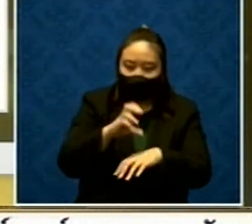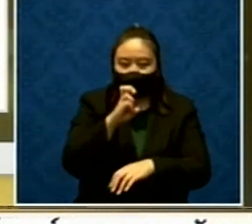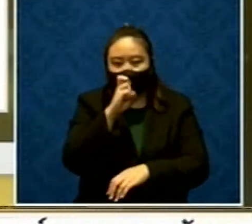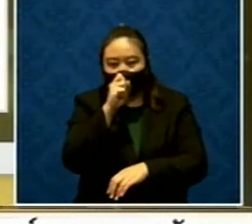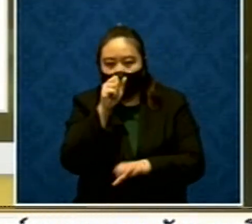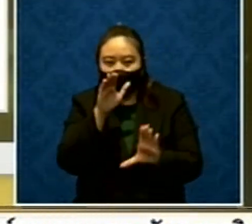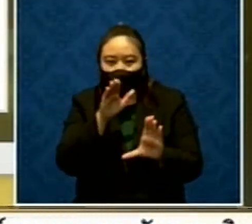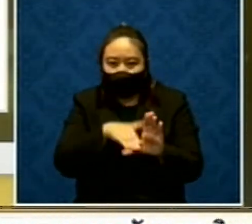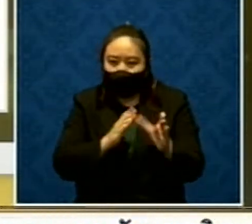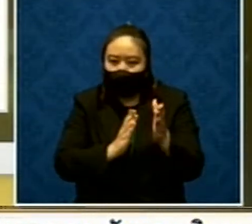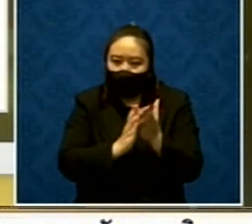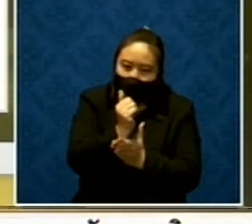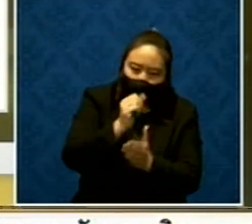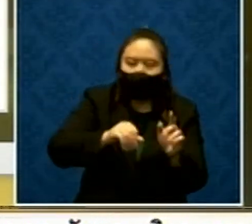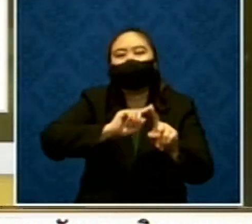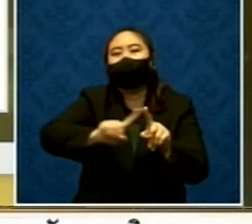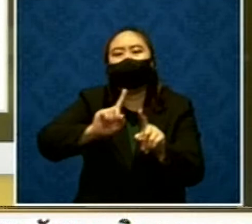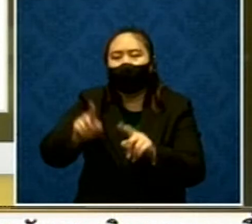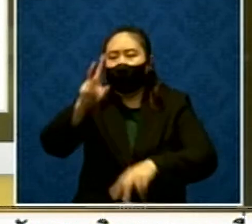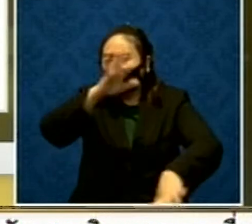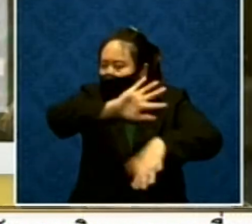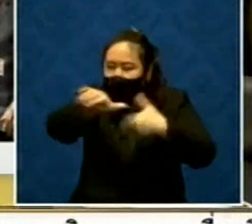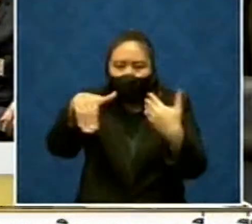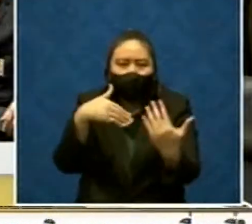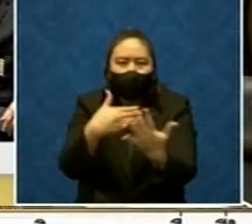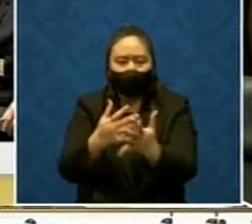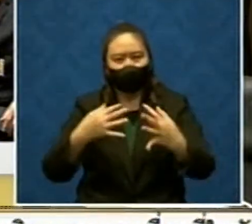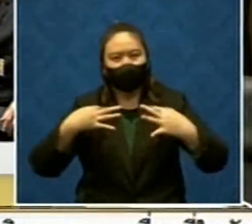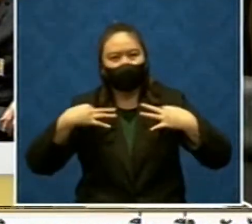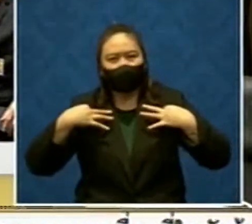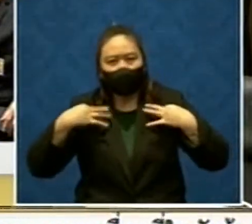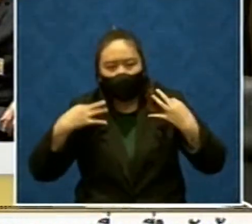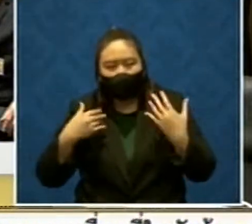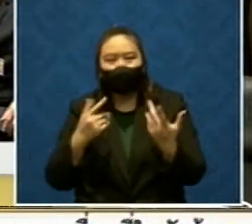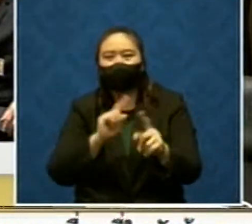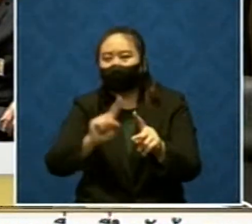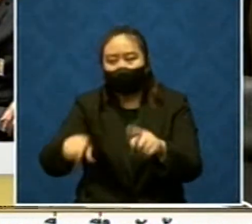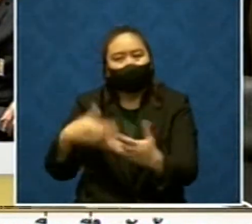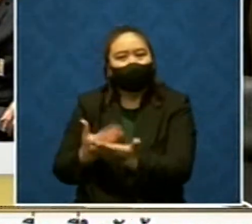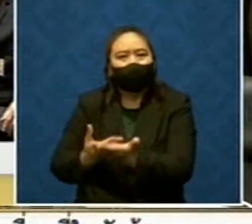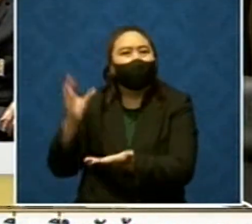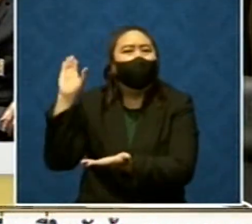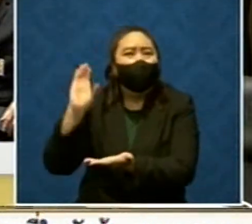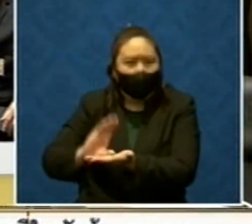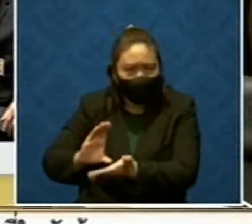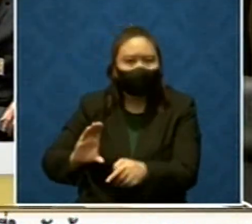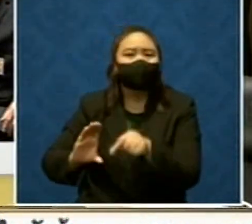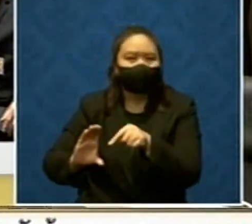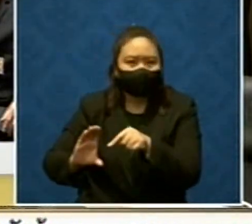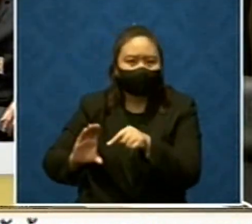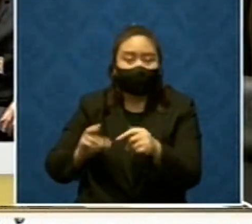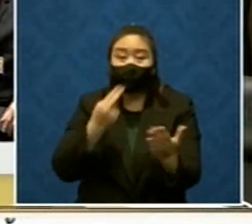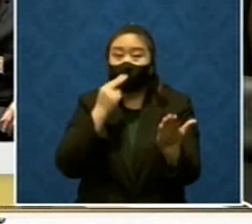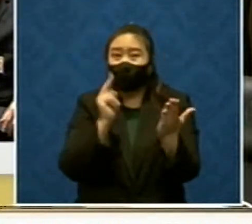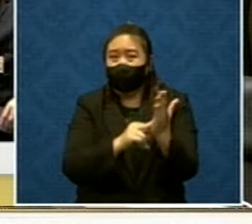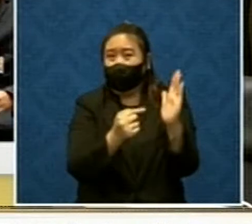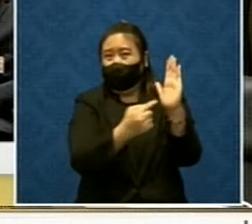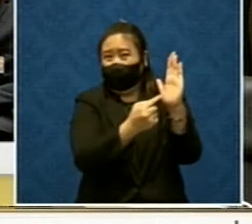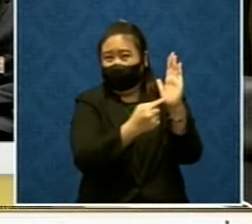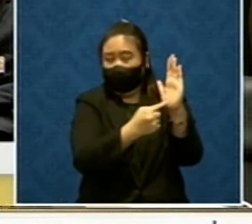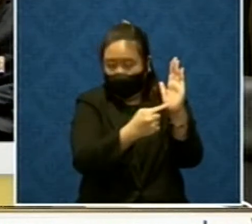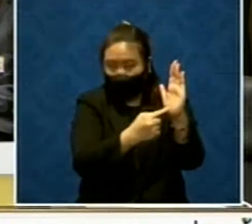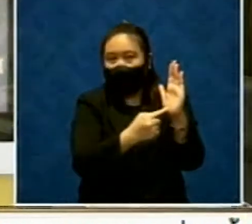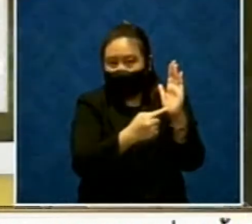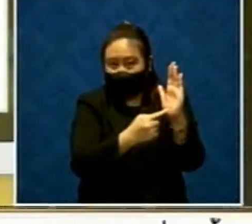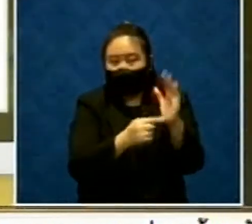าเรื่องทุกอย่างแล้วครับชุดตำรวจก็จะใช้เงินงบประมาณนี่หนังสือเนี่ยเป็นงบประมาณซึ่ง